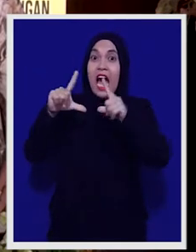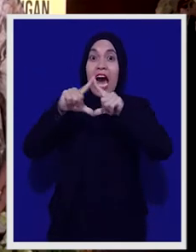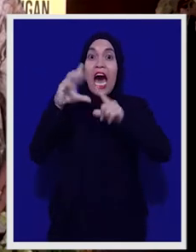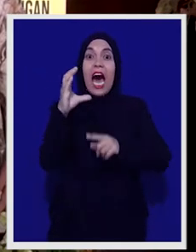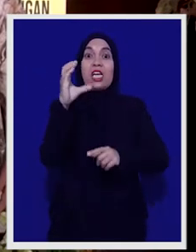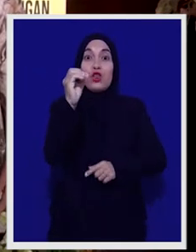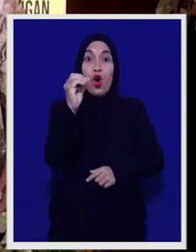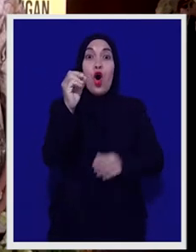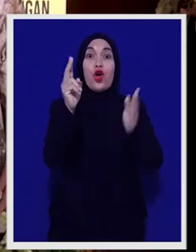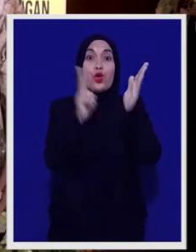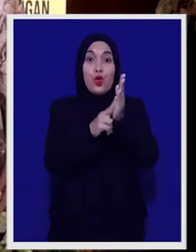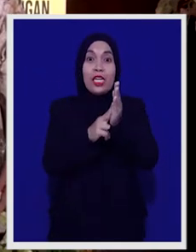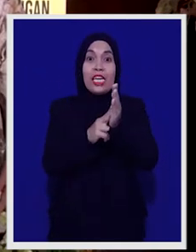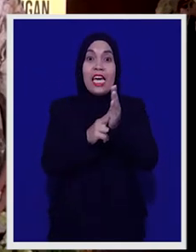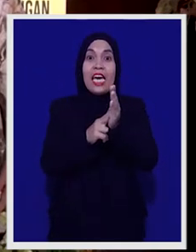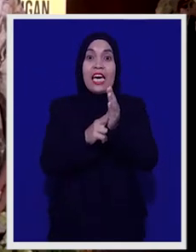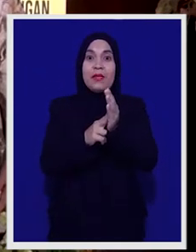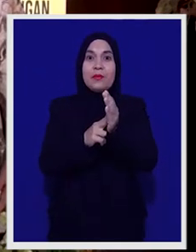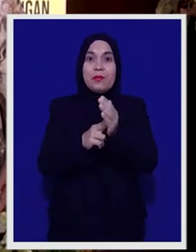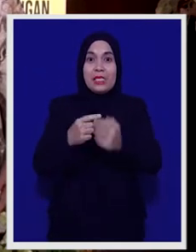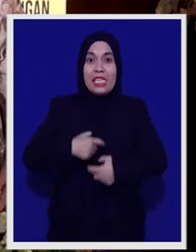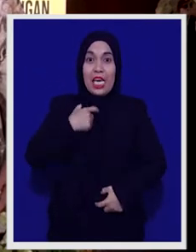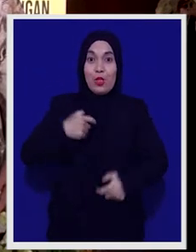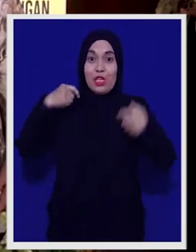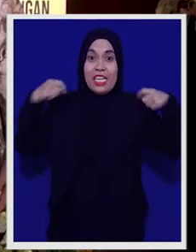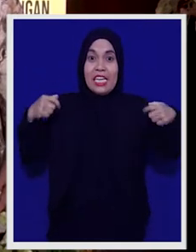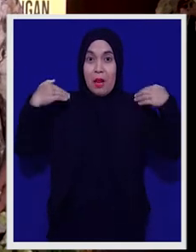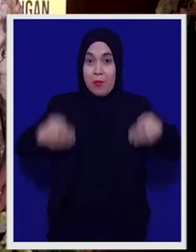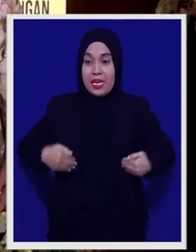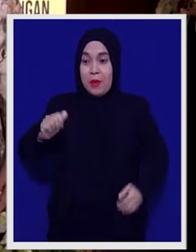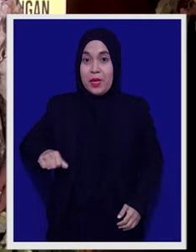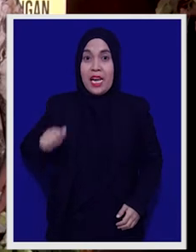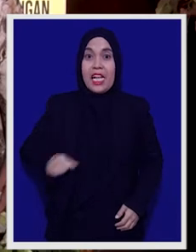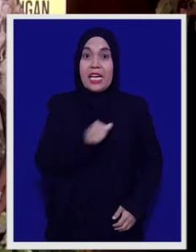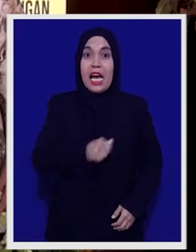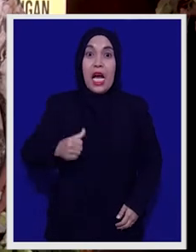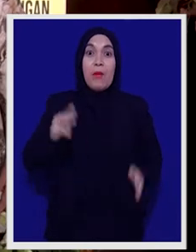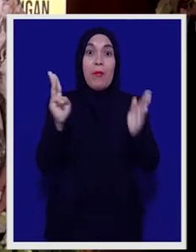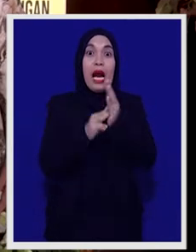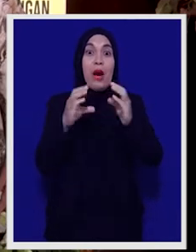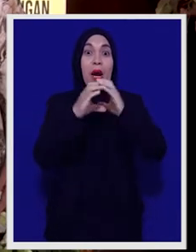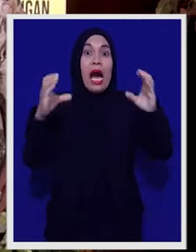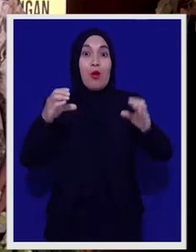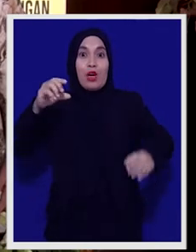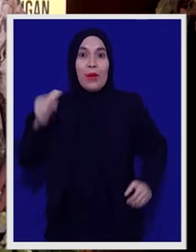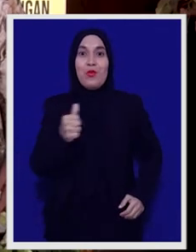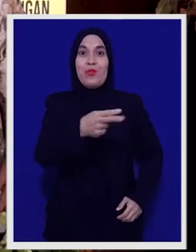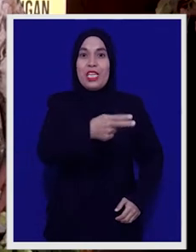Nur, Direktur Jenderal Badan Peradilan Agama Mahkamah Agung Republik Indonesia.